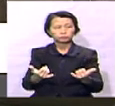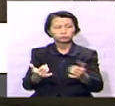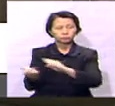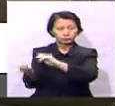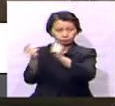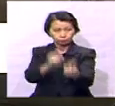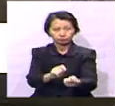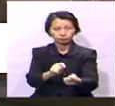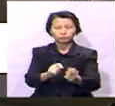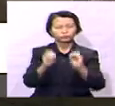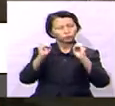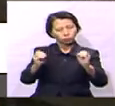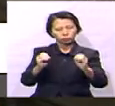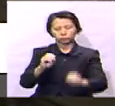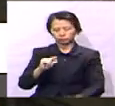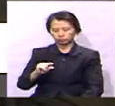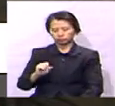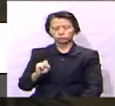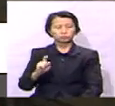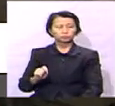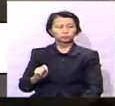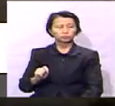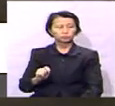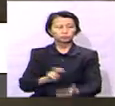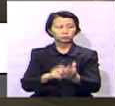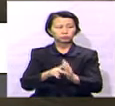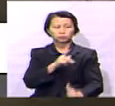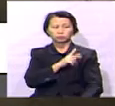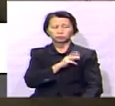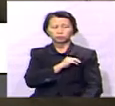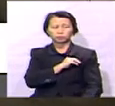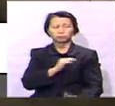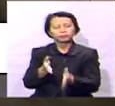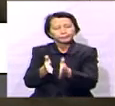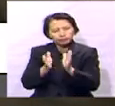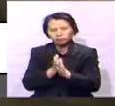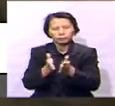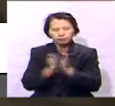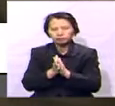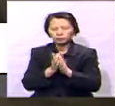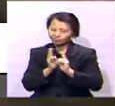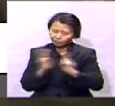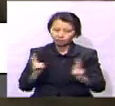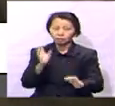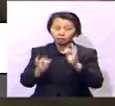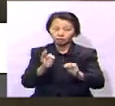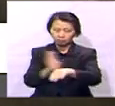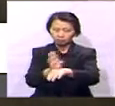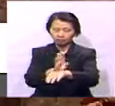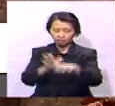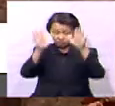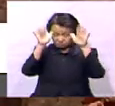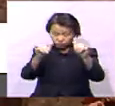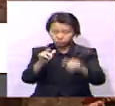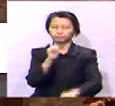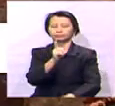peralihan kepada penyifaran GST. Jadi, itu pihak kementerian minta sangat, dan kalau ada peniaga yang engkar, kita akan ambil tindakan.